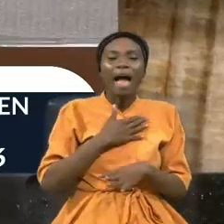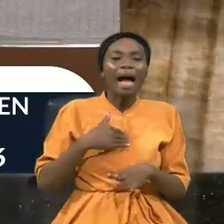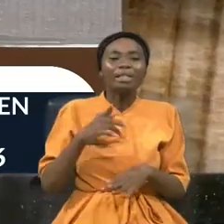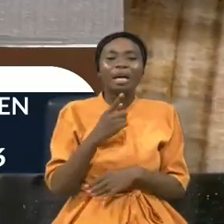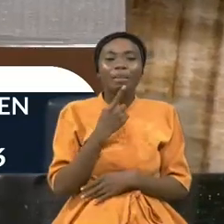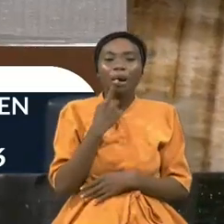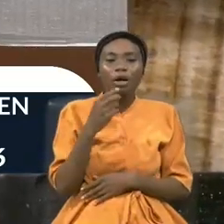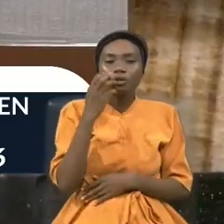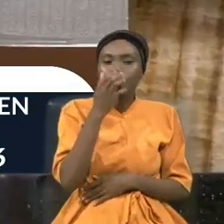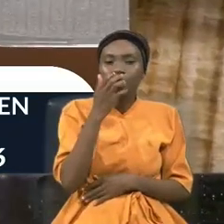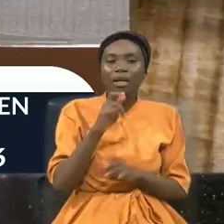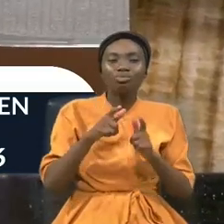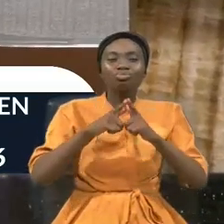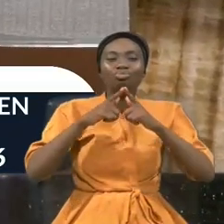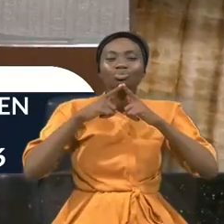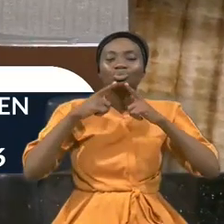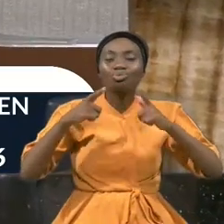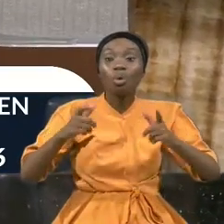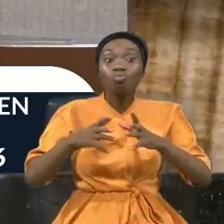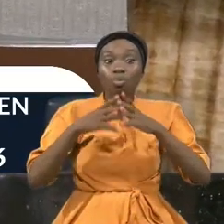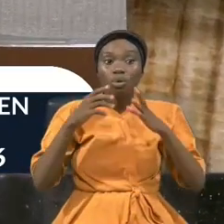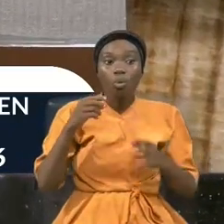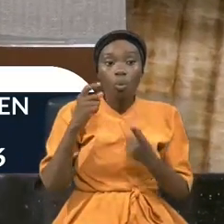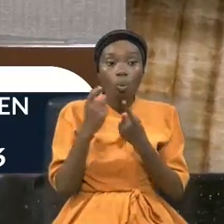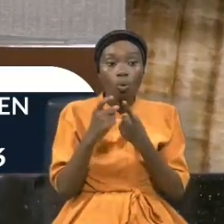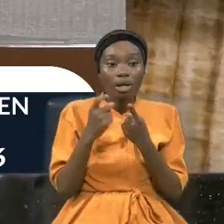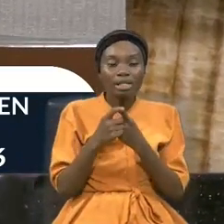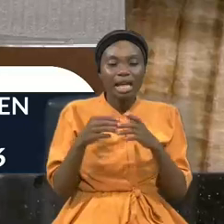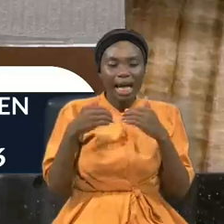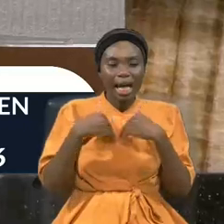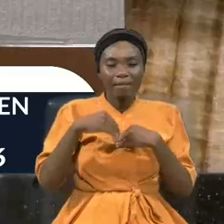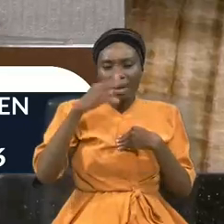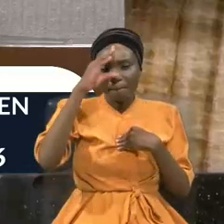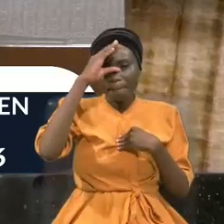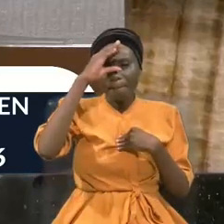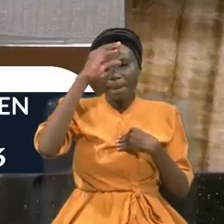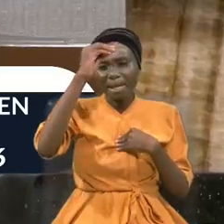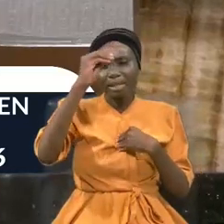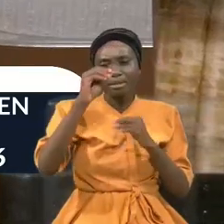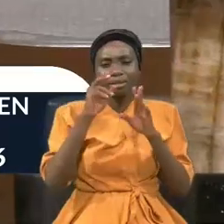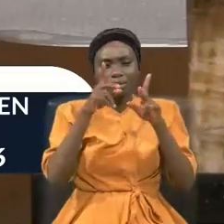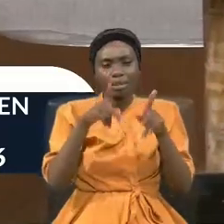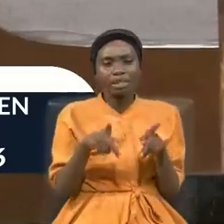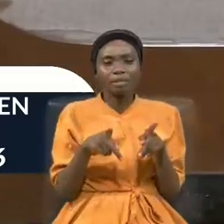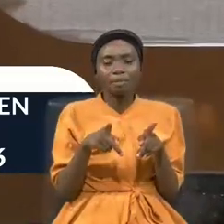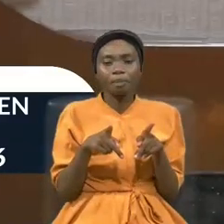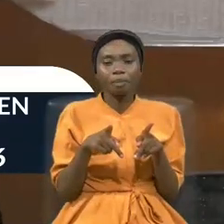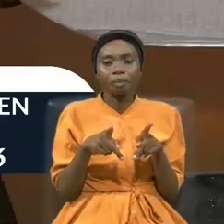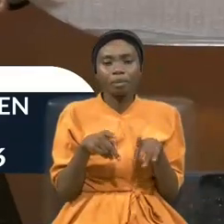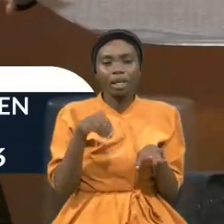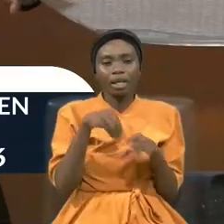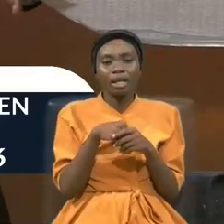Jude 16. Ce sont des gens qui murmurent, qui se plaignent de leur sort, qui marchent selon leur convoitise, qui ont à la bouche des